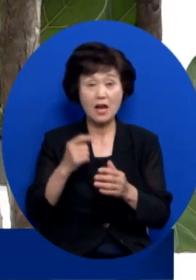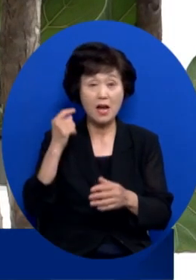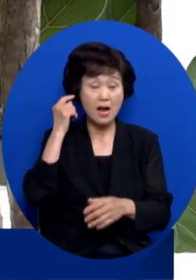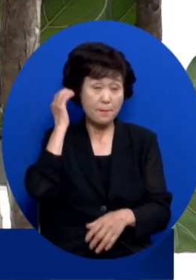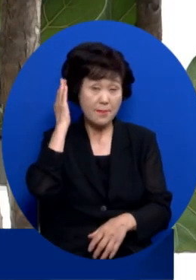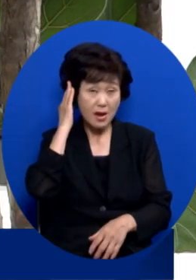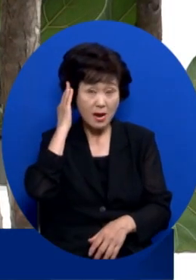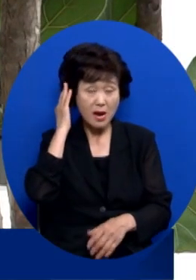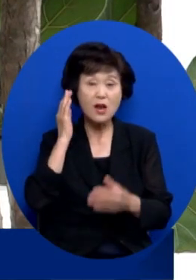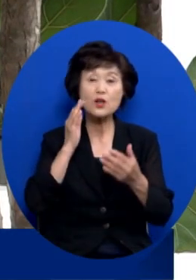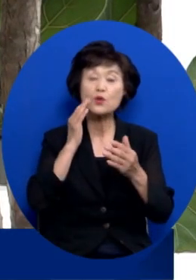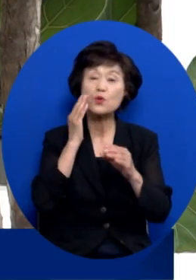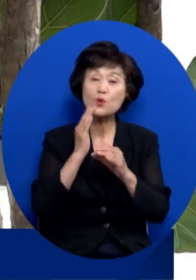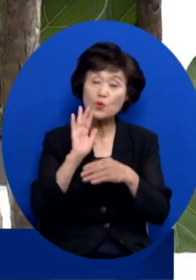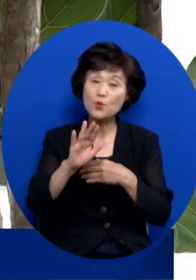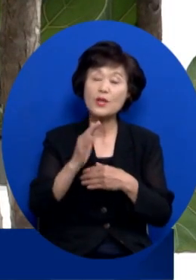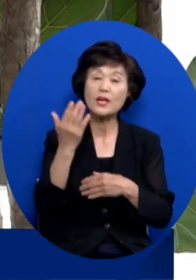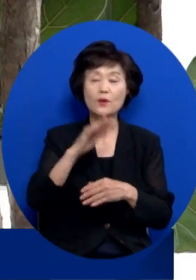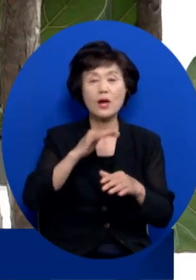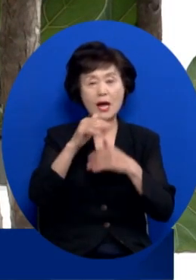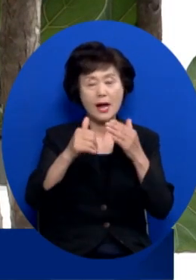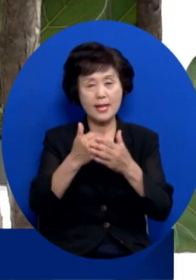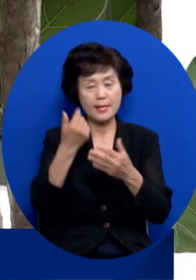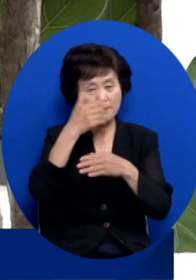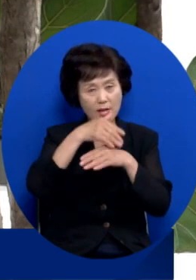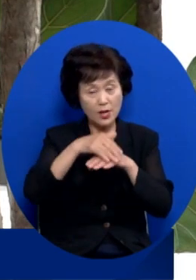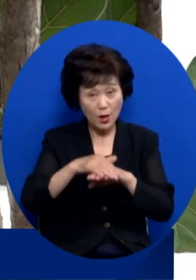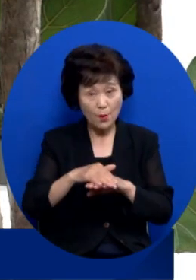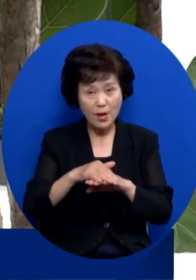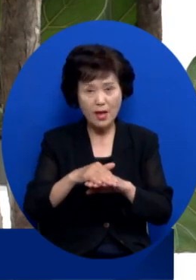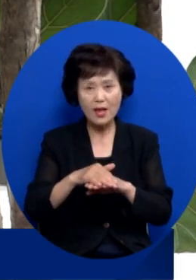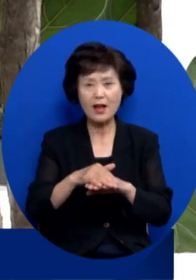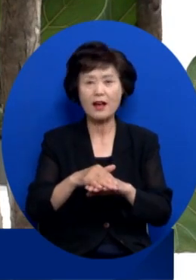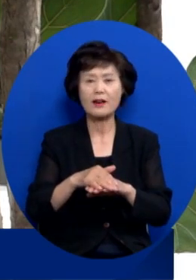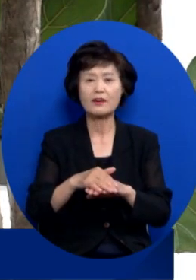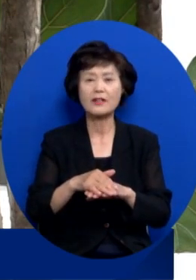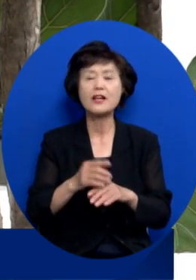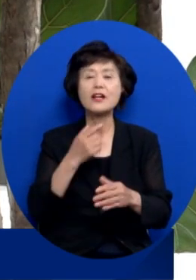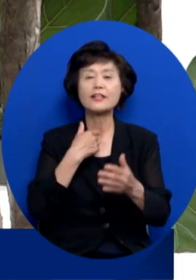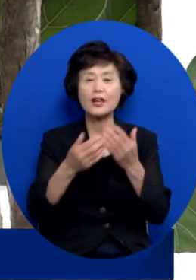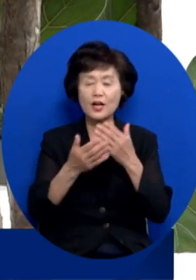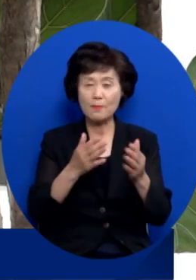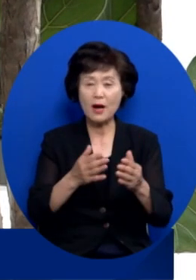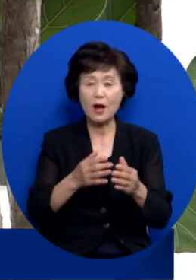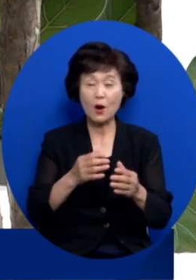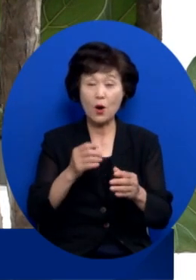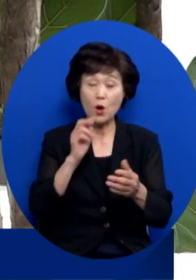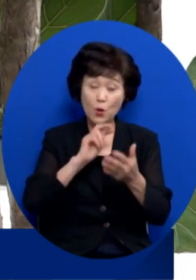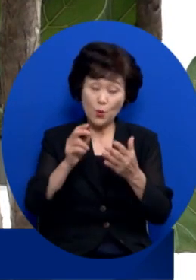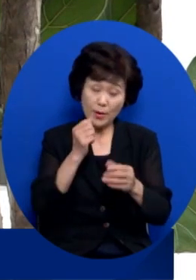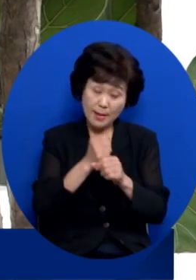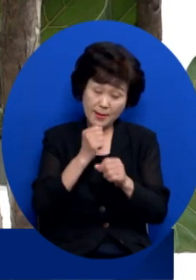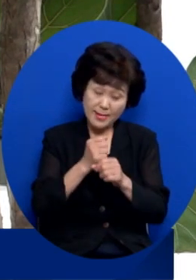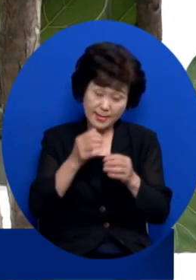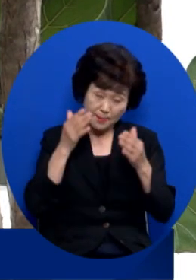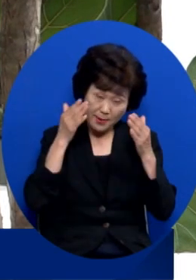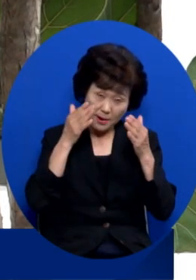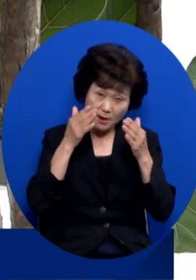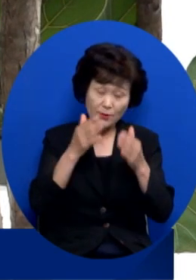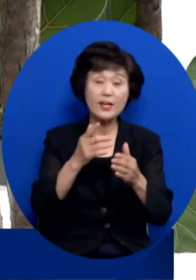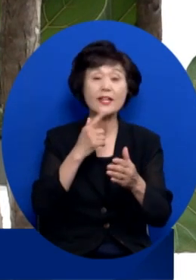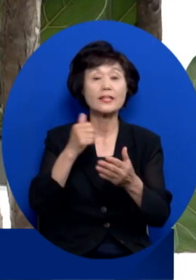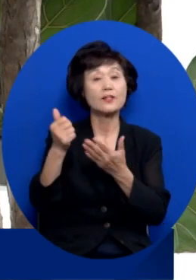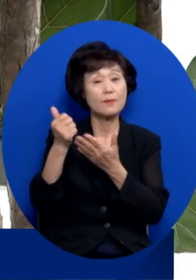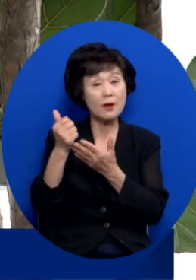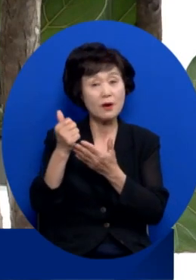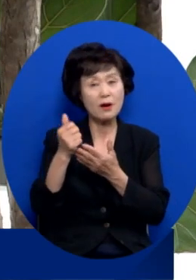가운데에도 하나님의 섭리를 경험하고 작곡에 몰두하여 위대한 교향곡을 작곡해낸 베토벤과 그의